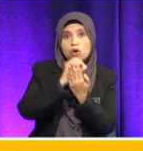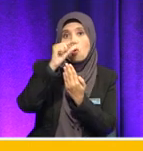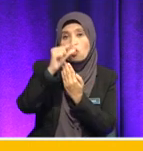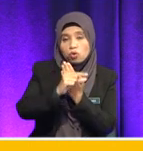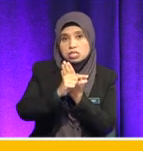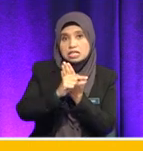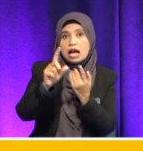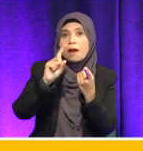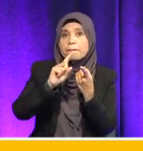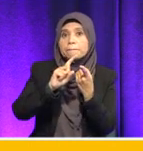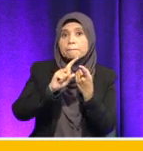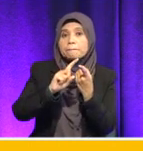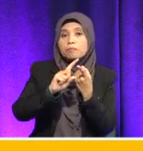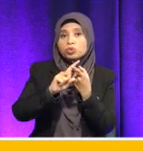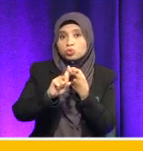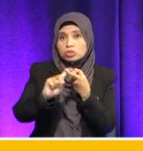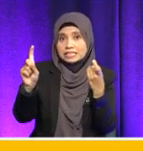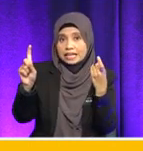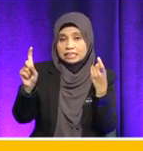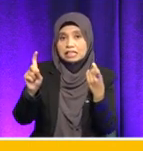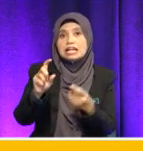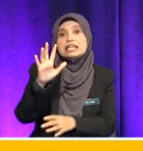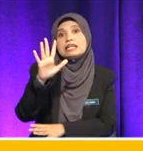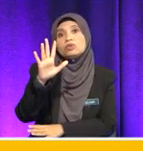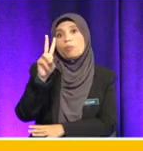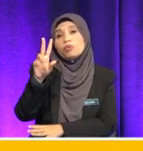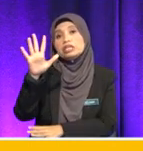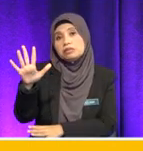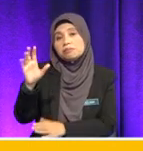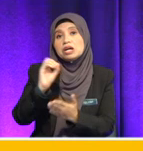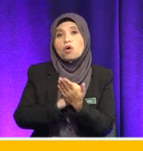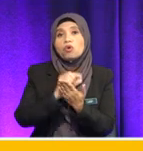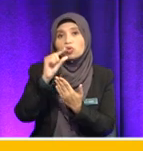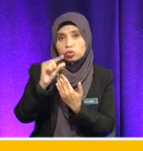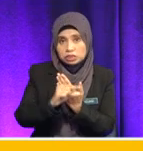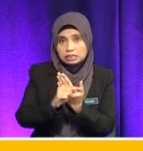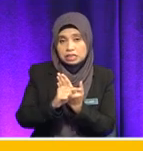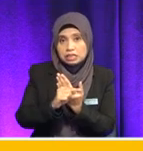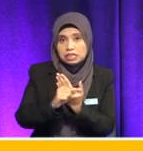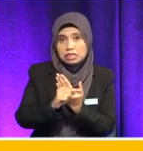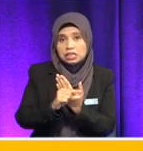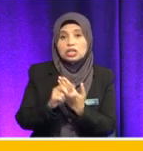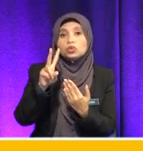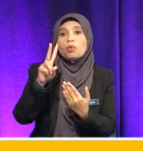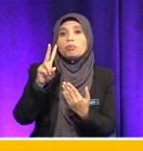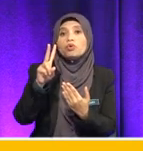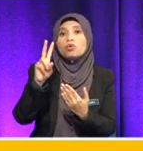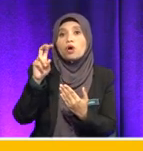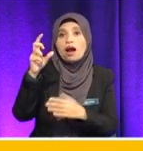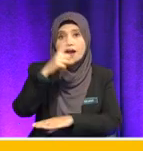diputuskan tadi pada dua pulau lima sudah putuskan nah 22 hidup lagi Jadi pas